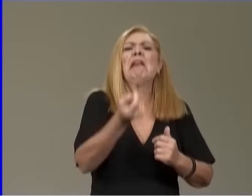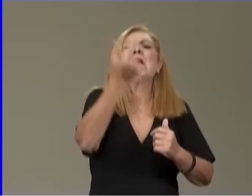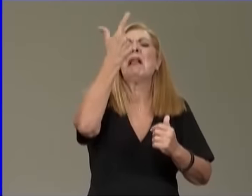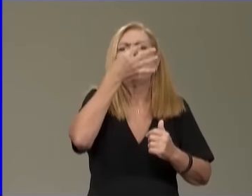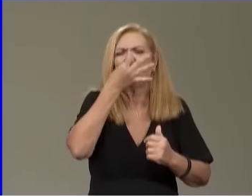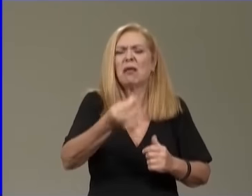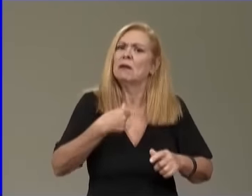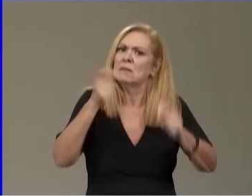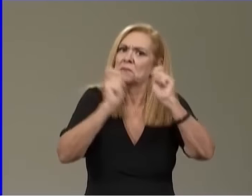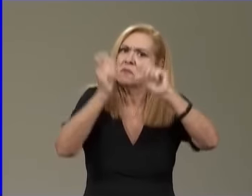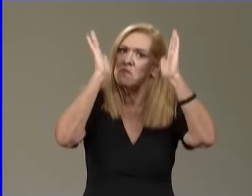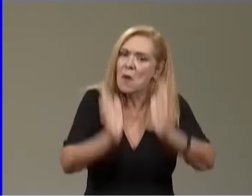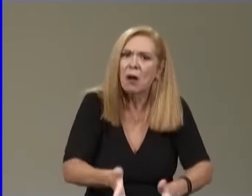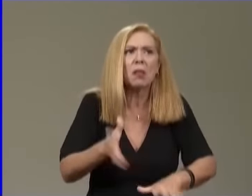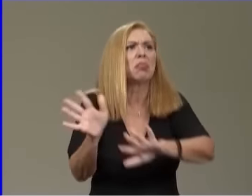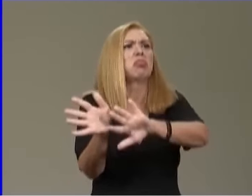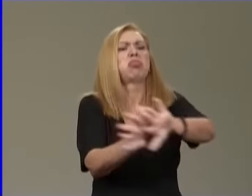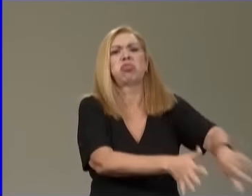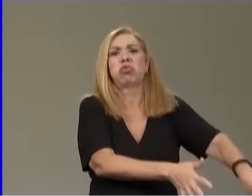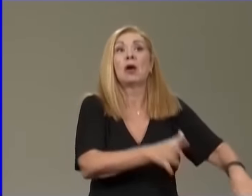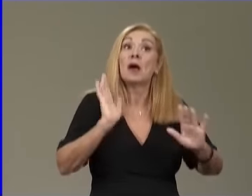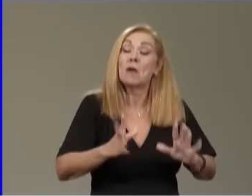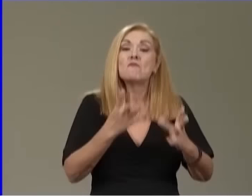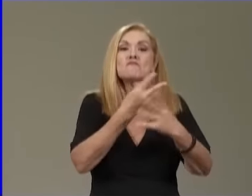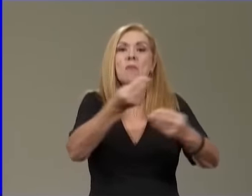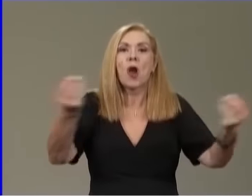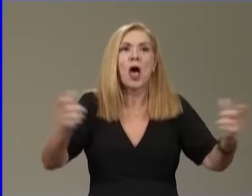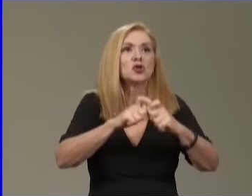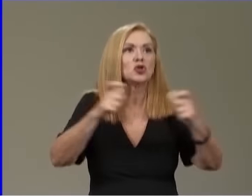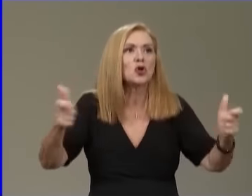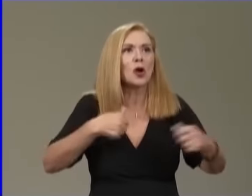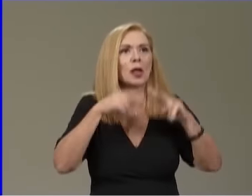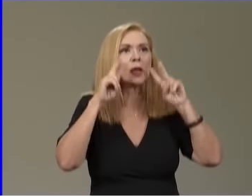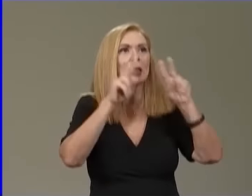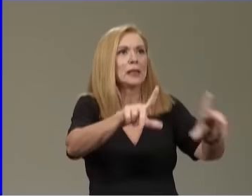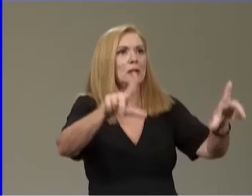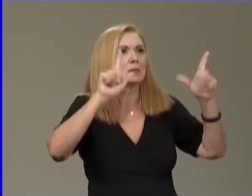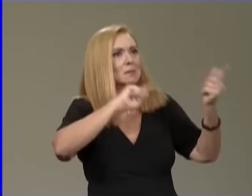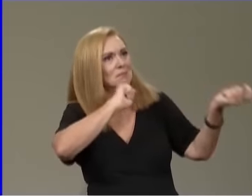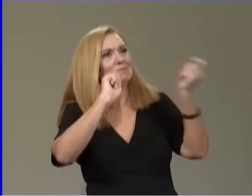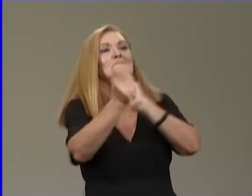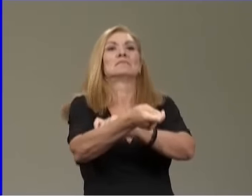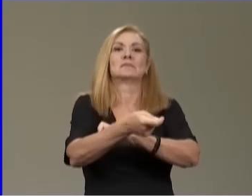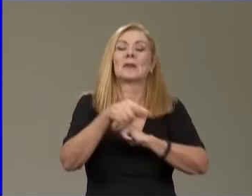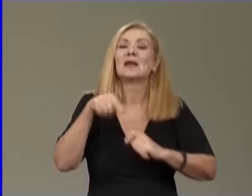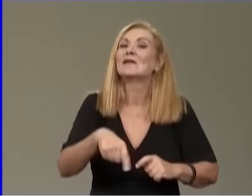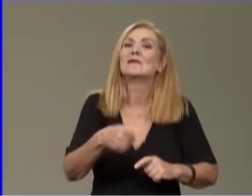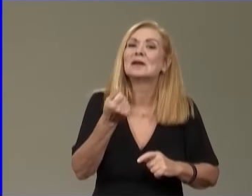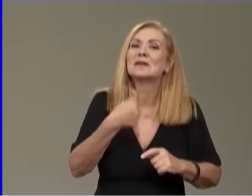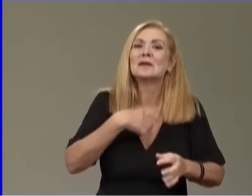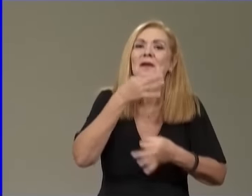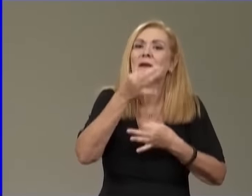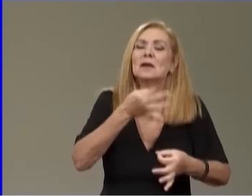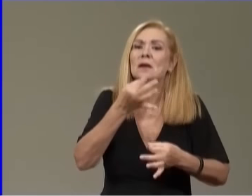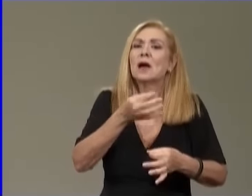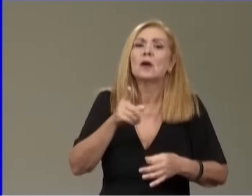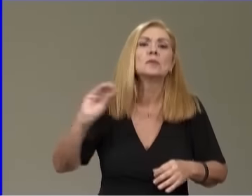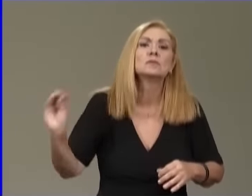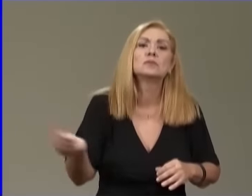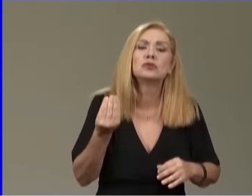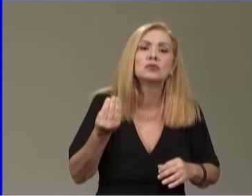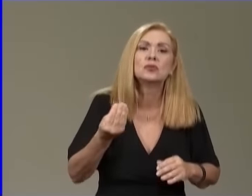φτιαχτούν. Θα αλλάξει η όψη χιλιάδων σχολείων με ένα τέτοιο πρόγραμμα. Τα κονδύλια τα οποία σας ανέφερα θα προέλθουν από το